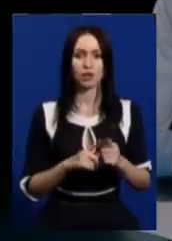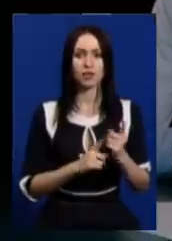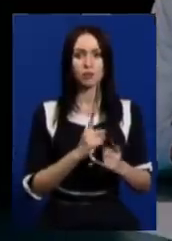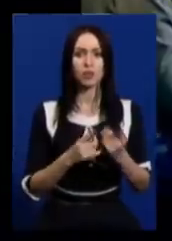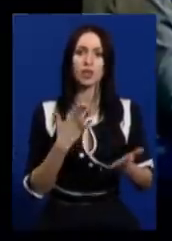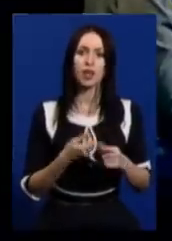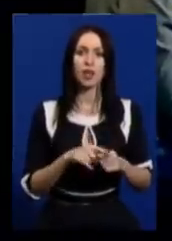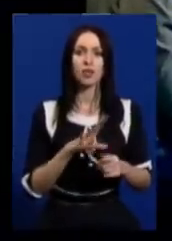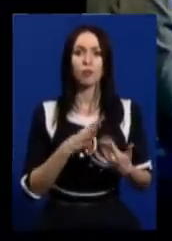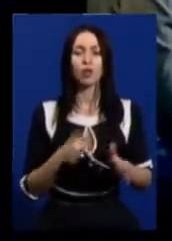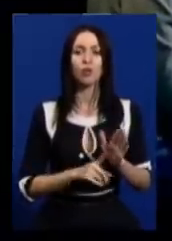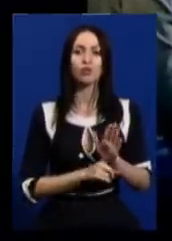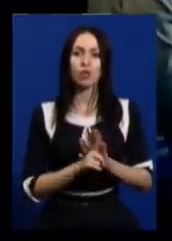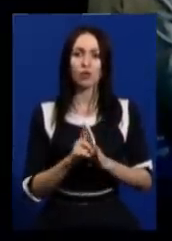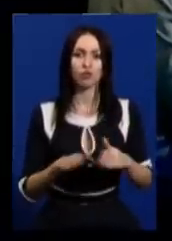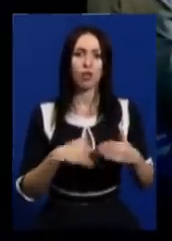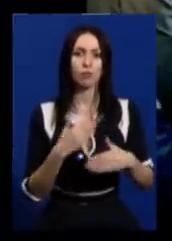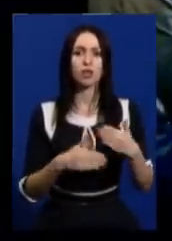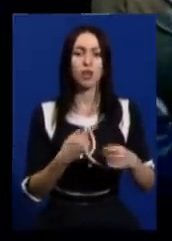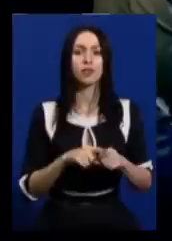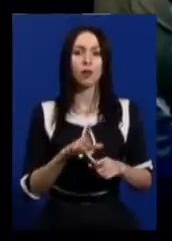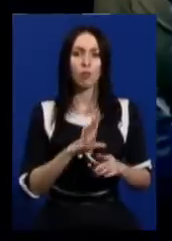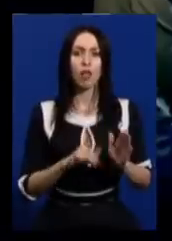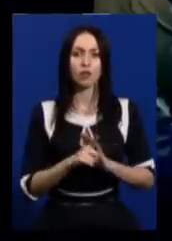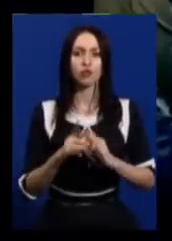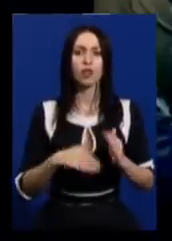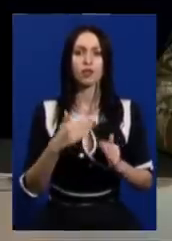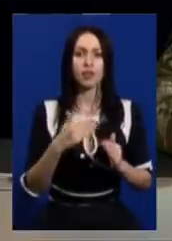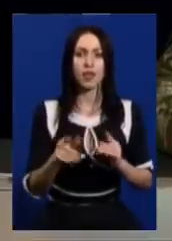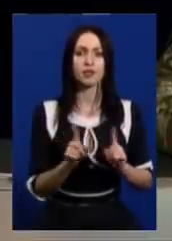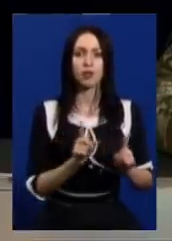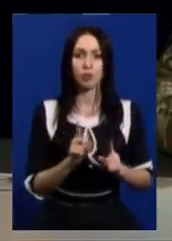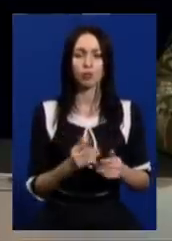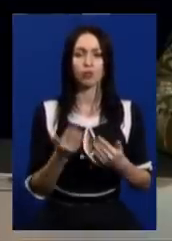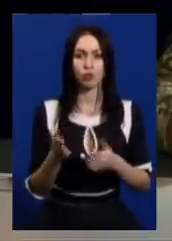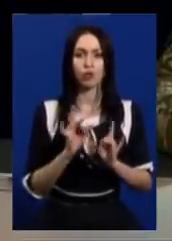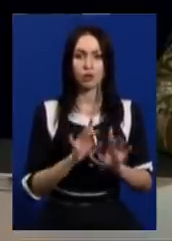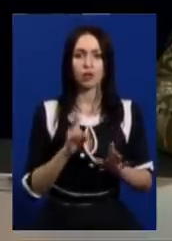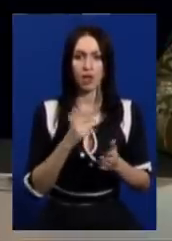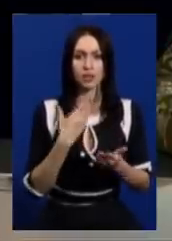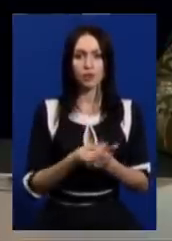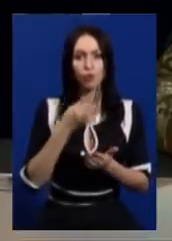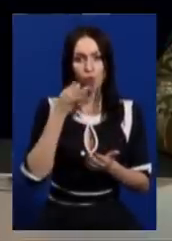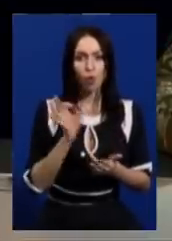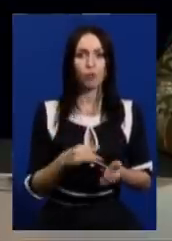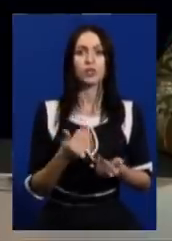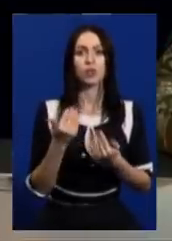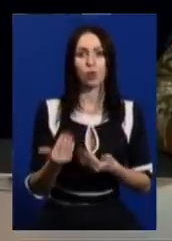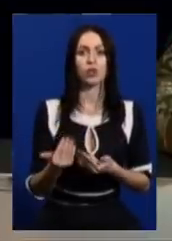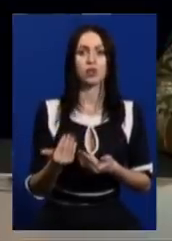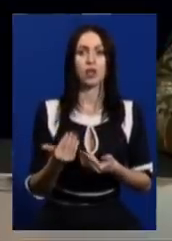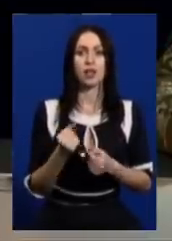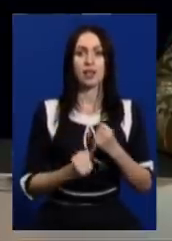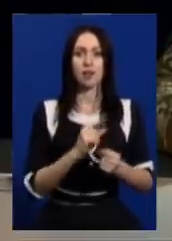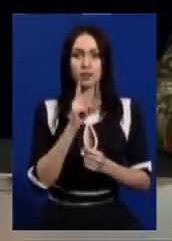чи це було вже початком тенденції? Це була тенденція, тому що от я розкажу на своєму опиті, я